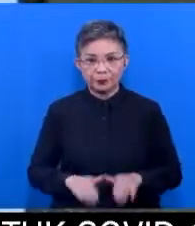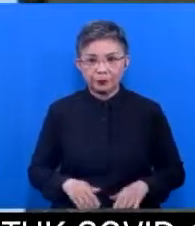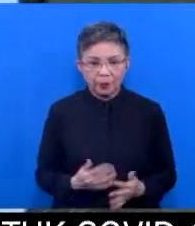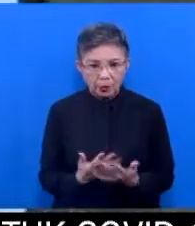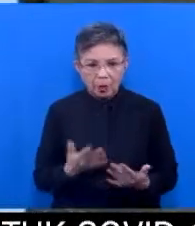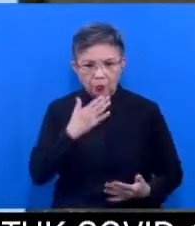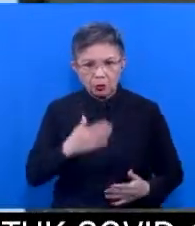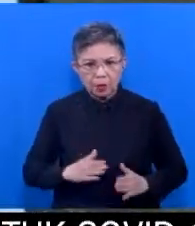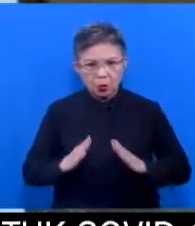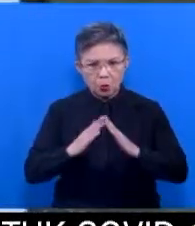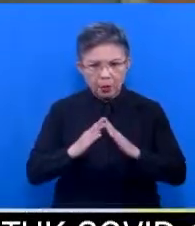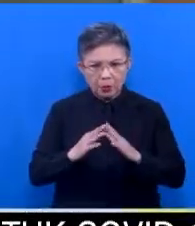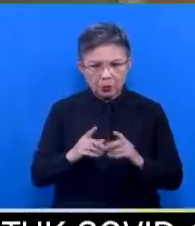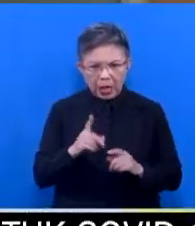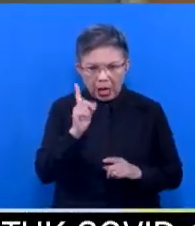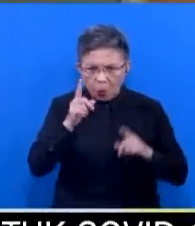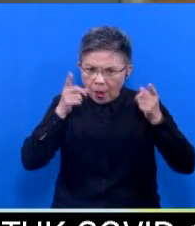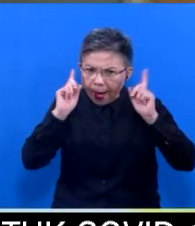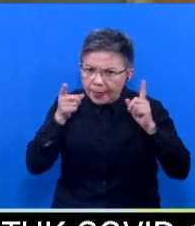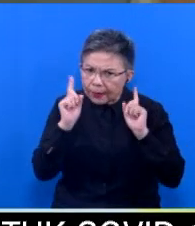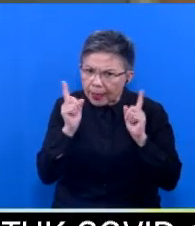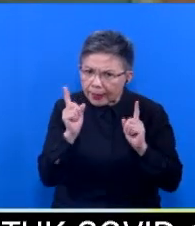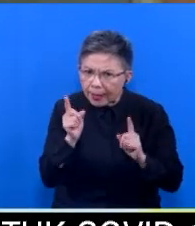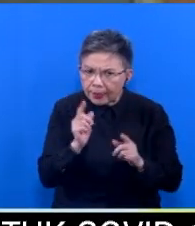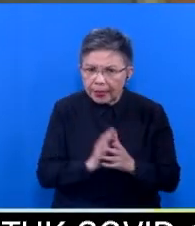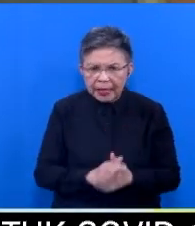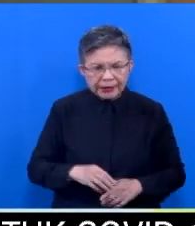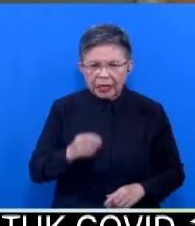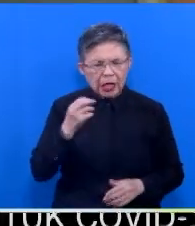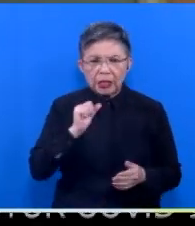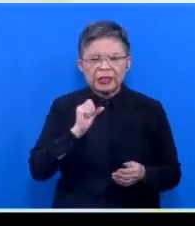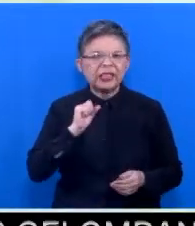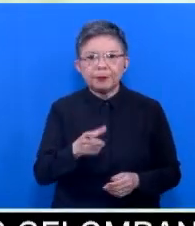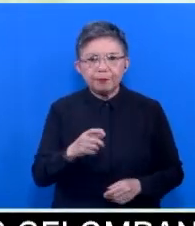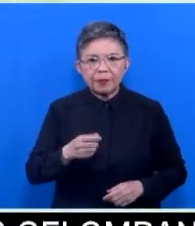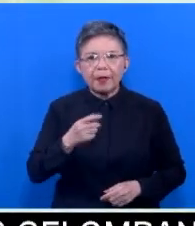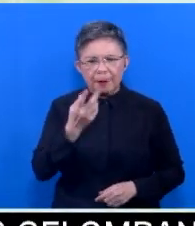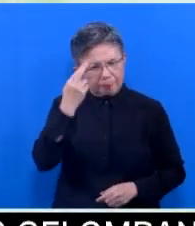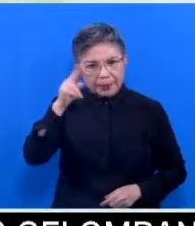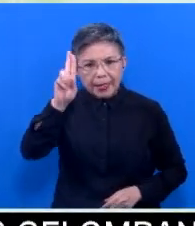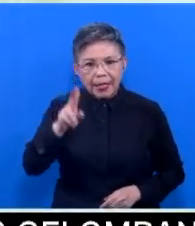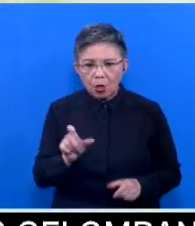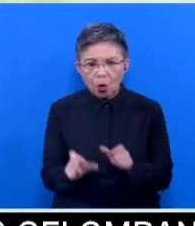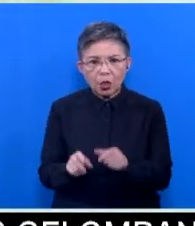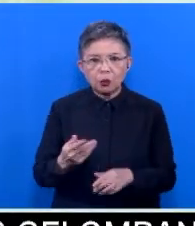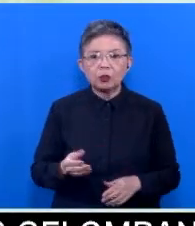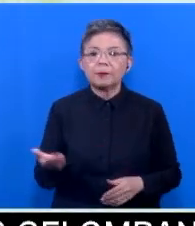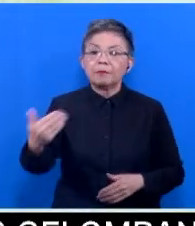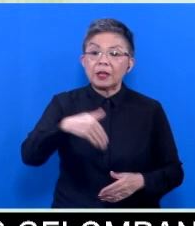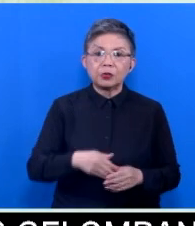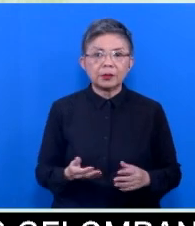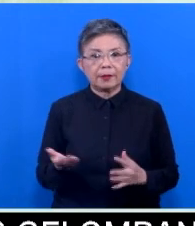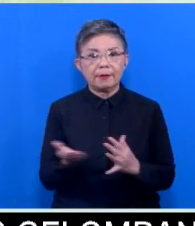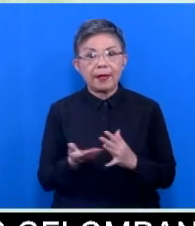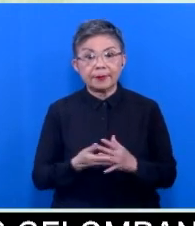Masyarakat pemilik properti perlu selalu waspada dan tidak mudah percaya kepada orang lain untuk menyerahkan akses masuk ke properti